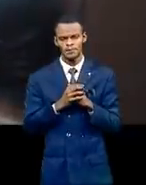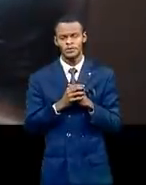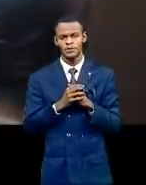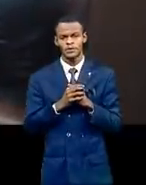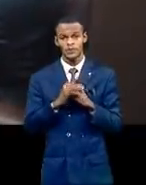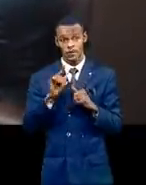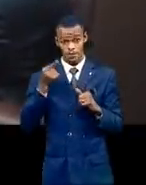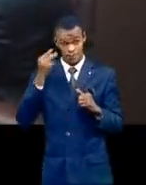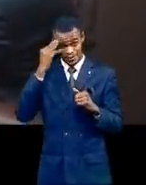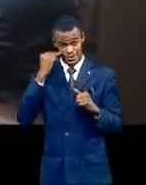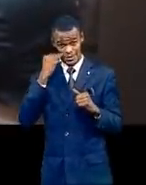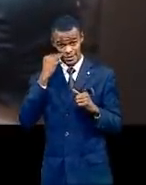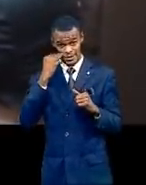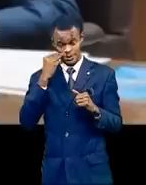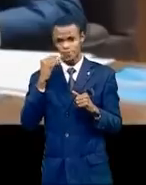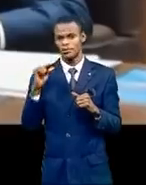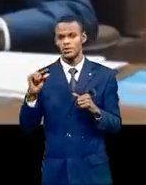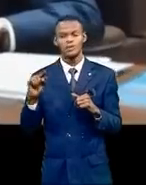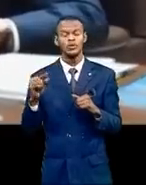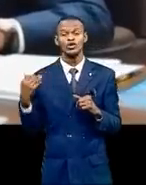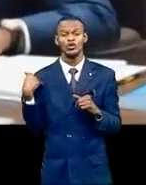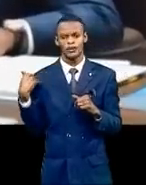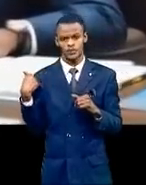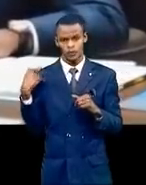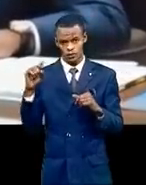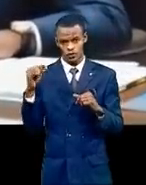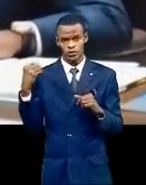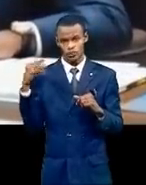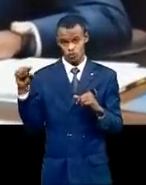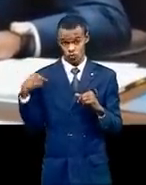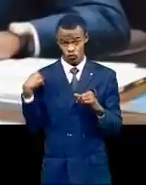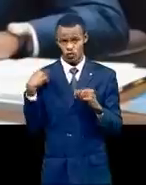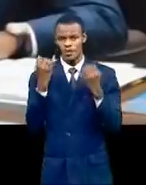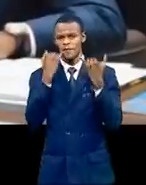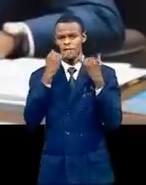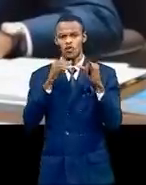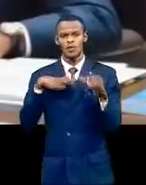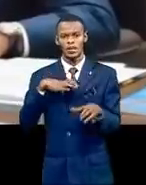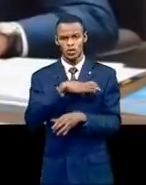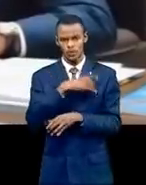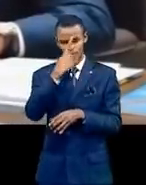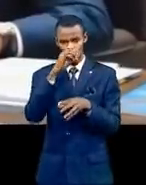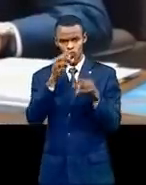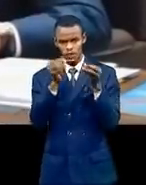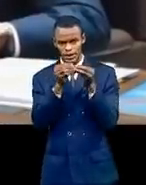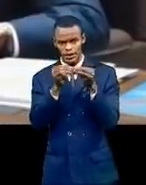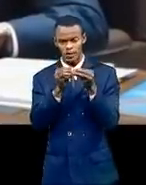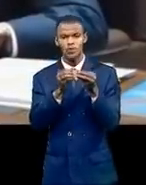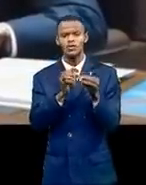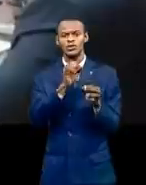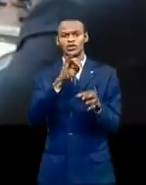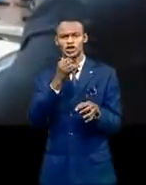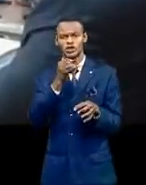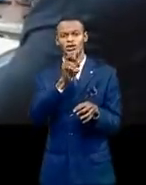a informé le Conseil de la tenue les jeudis 2 septembre dernier, dans le cadre de nos engagements avec